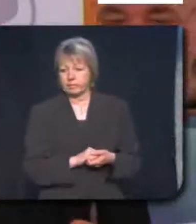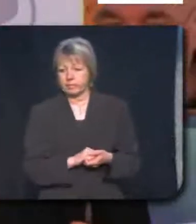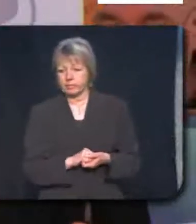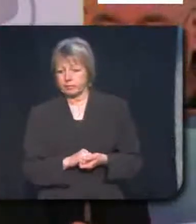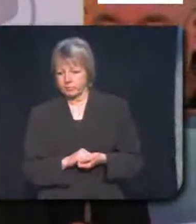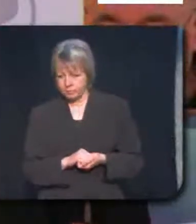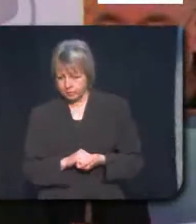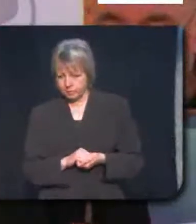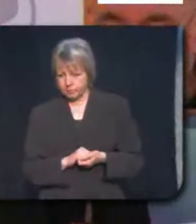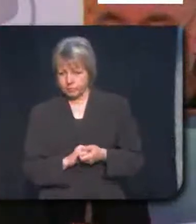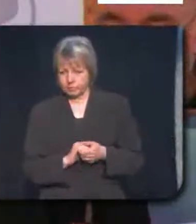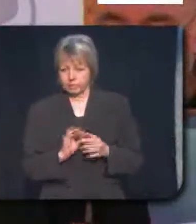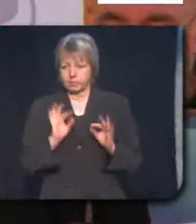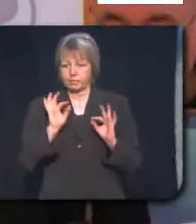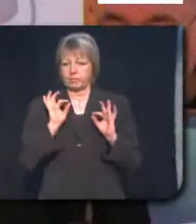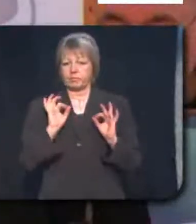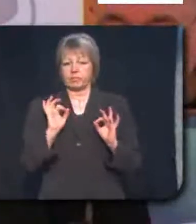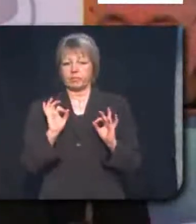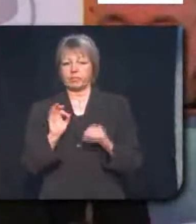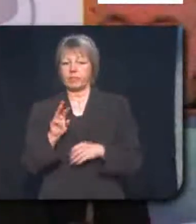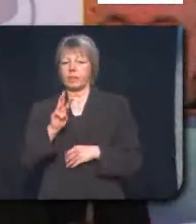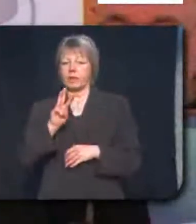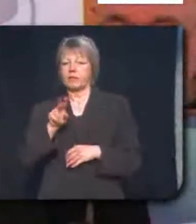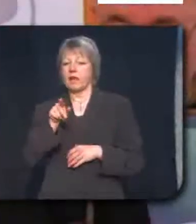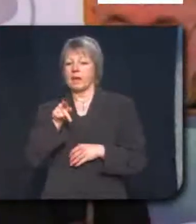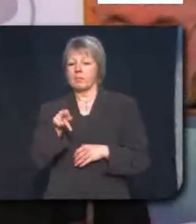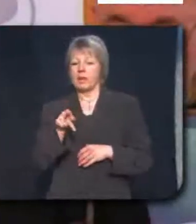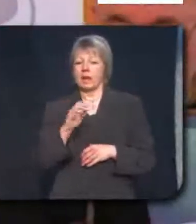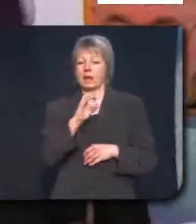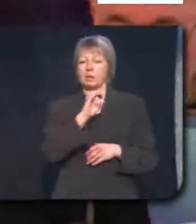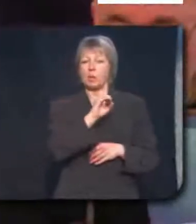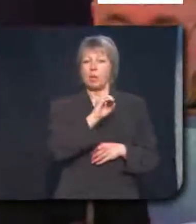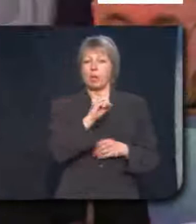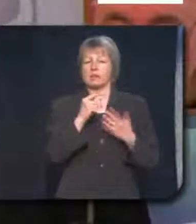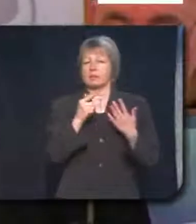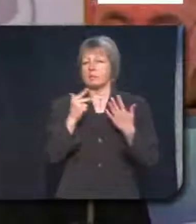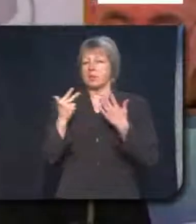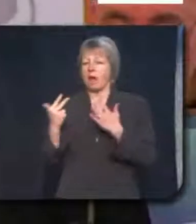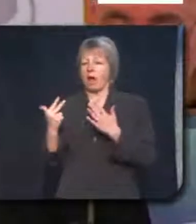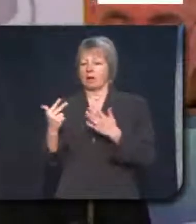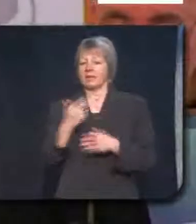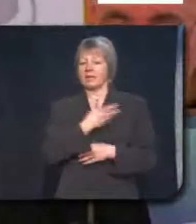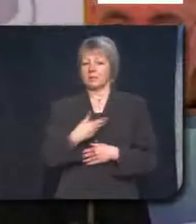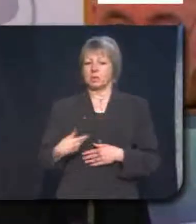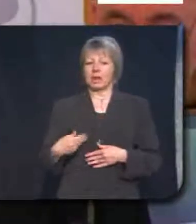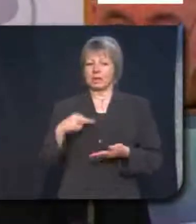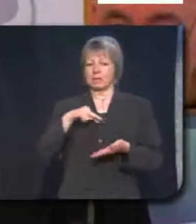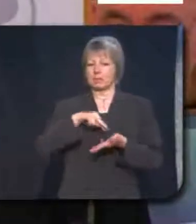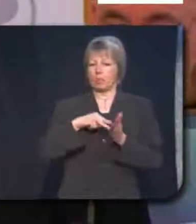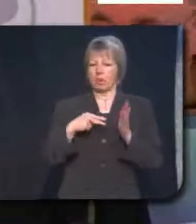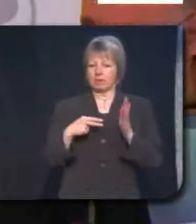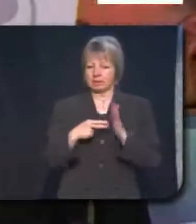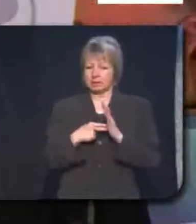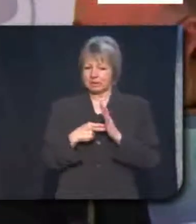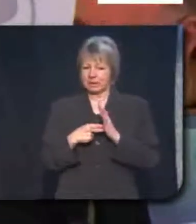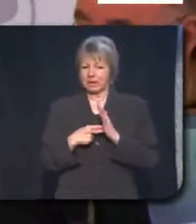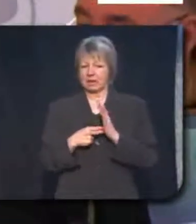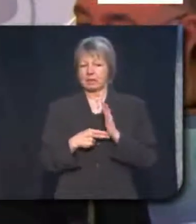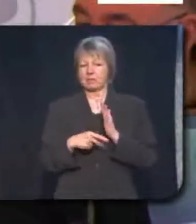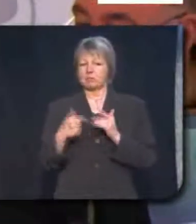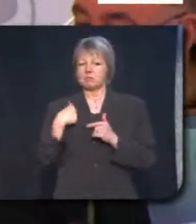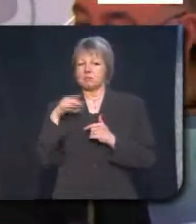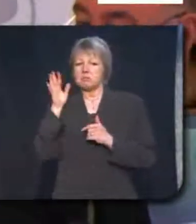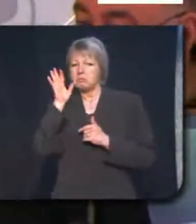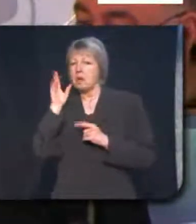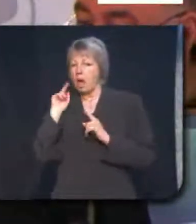okay ähm das ist der WP 078 Gesundheitspolitik der ist laut unserer Information auch zurückgezogen